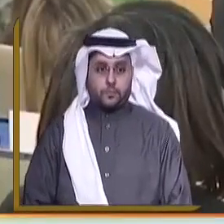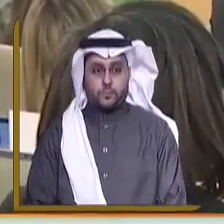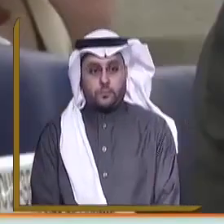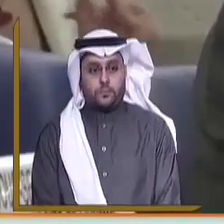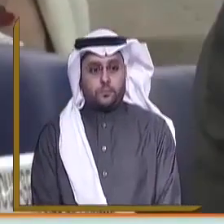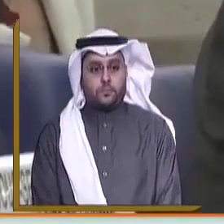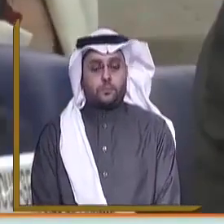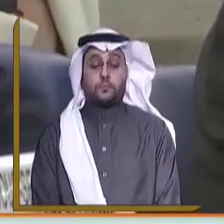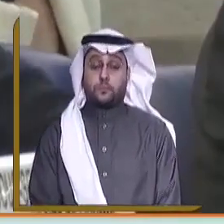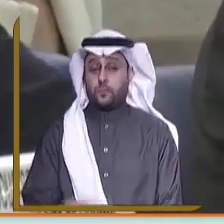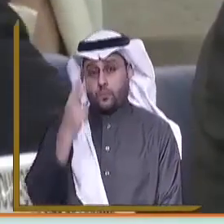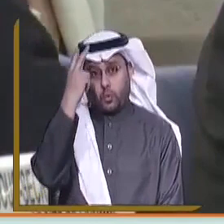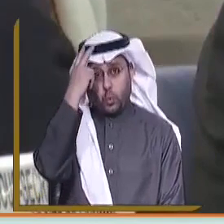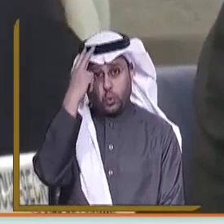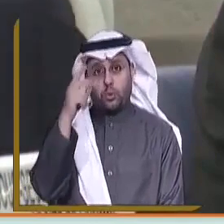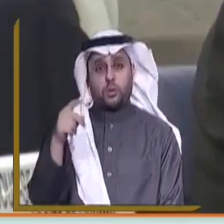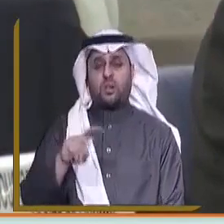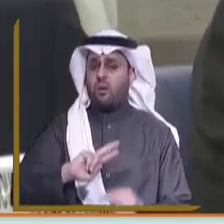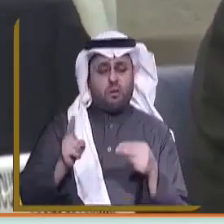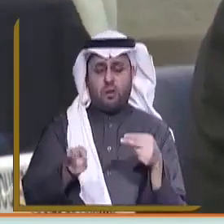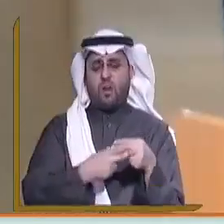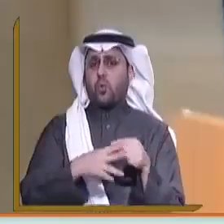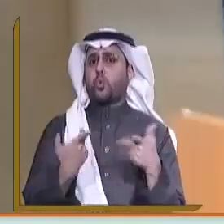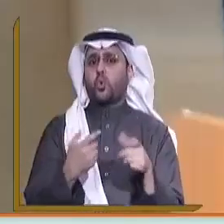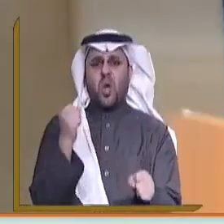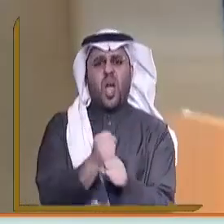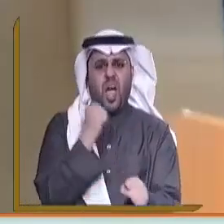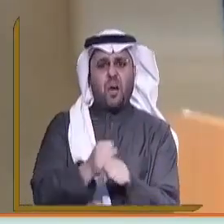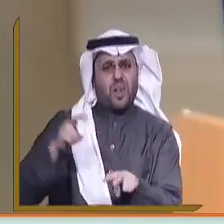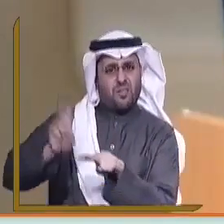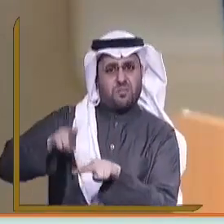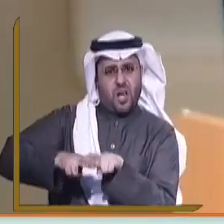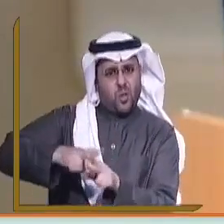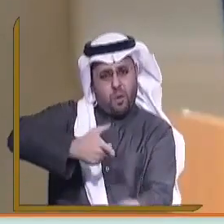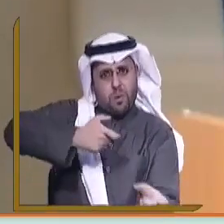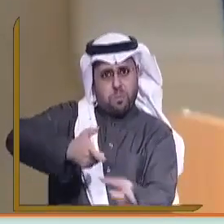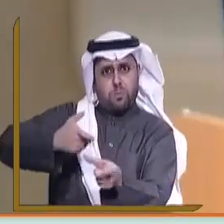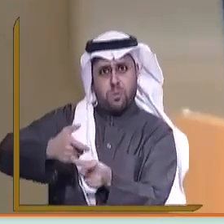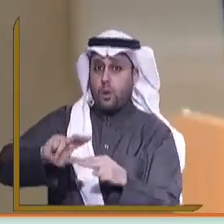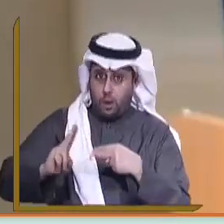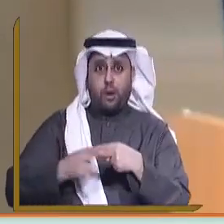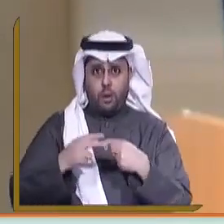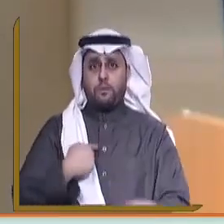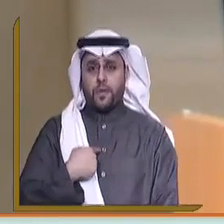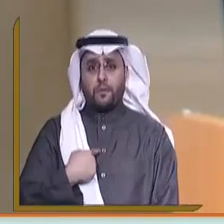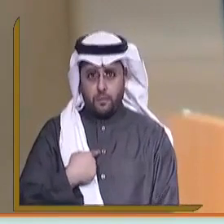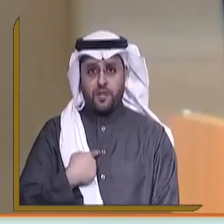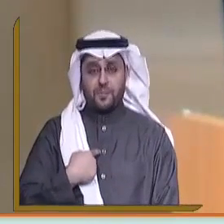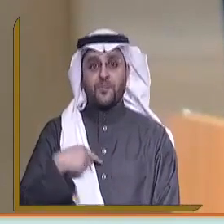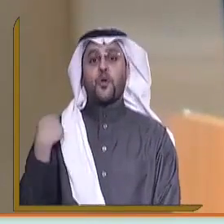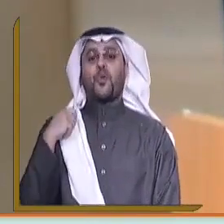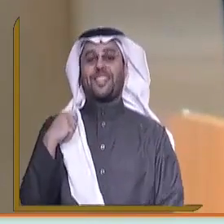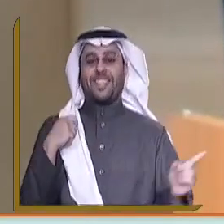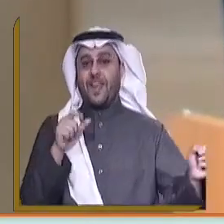غزه المملكه تؤكد رفضها ازدواجيه المعايير بالتعامل مع الحرب في غزه هذا ما اكده وزير